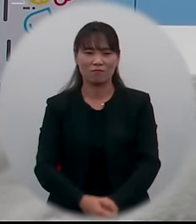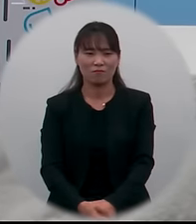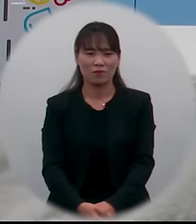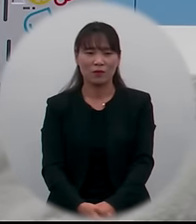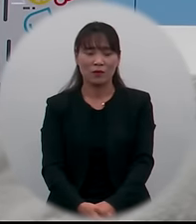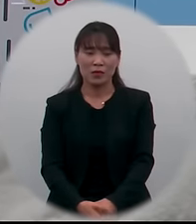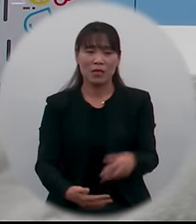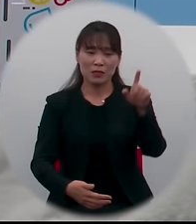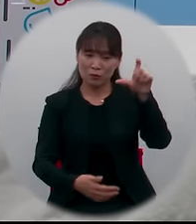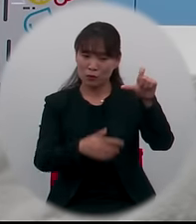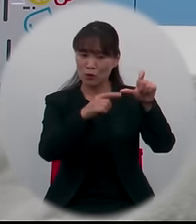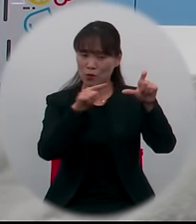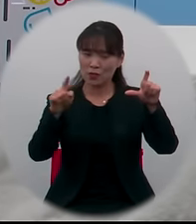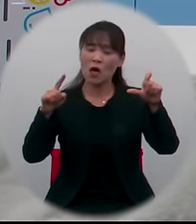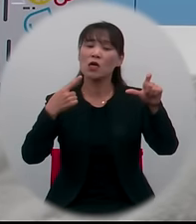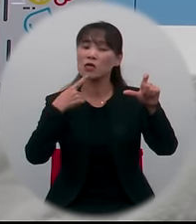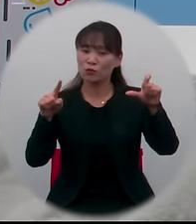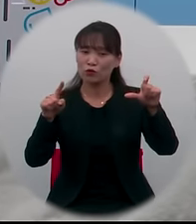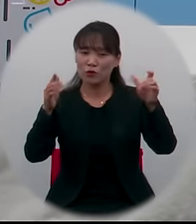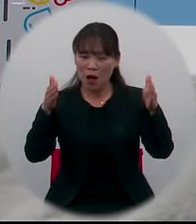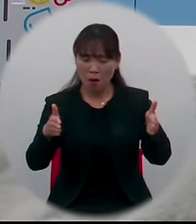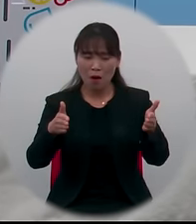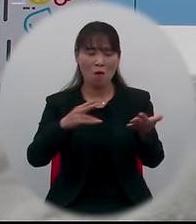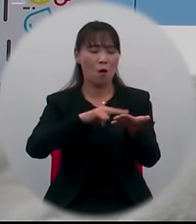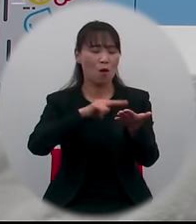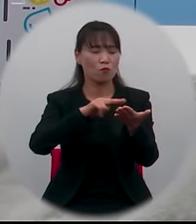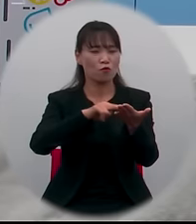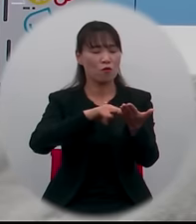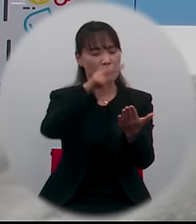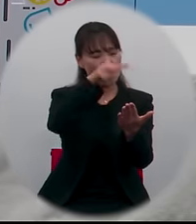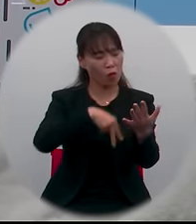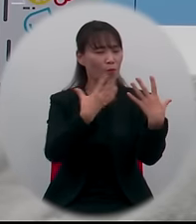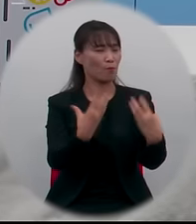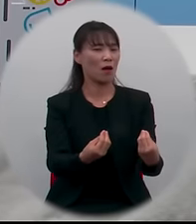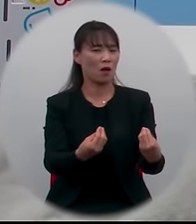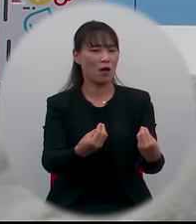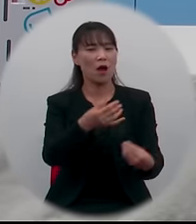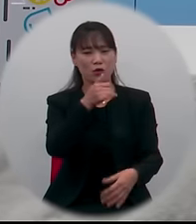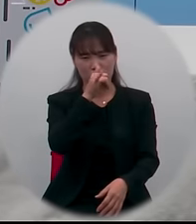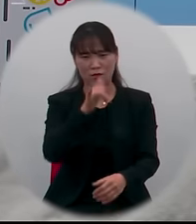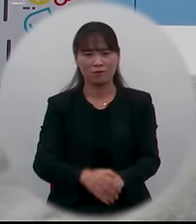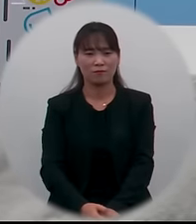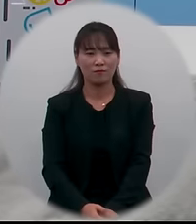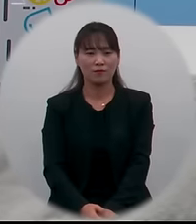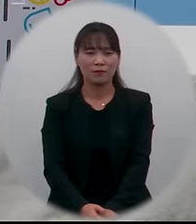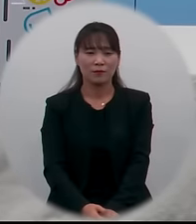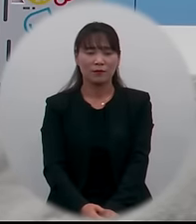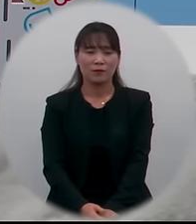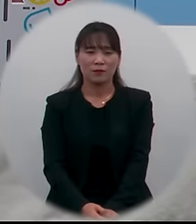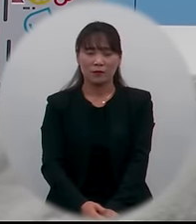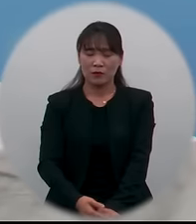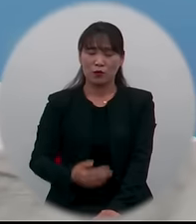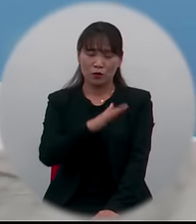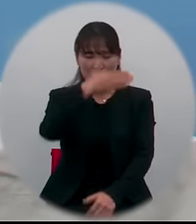있습니다 그래서 10초에서 1분 사이면 웹툰 한편을 아주 쉽게 보고 소화할 수밖에 없을 정도로 진화가 되어 있습니다